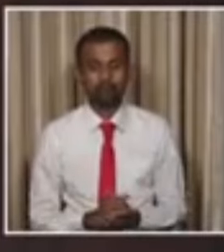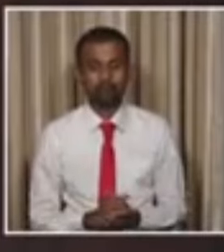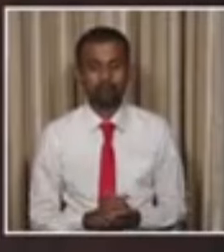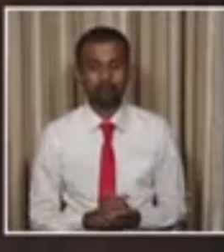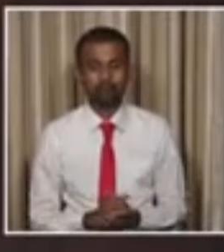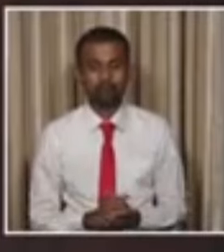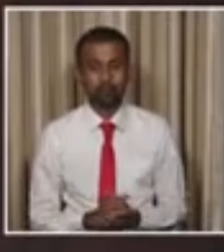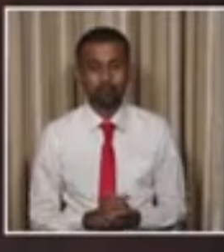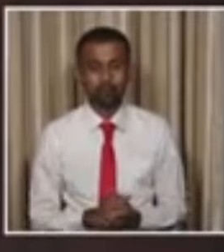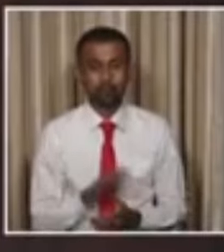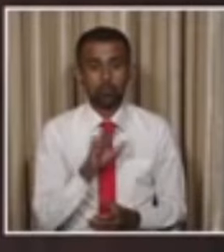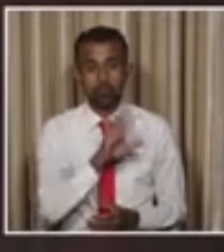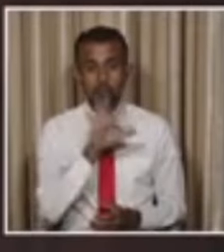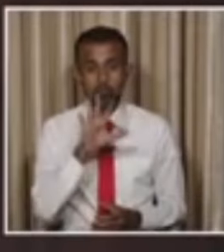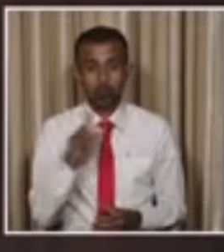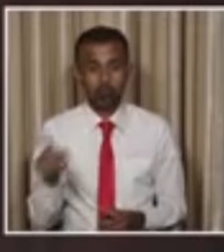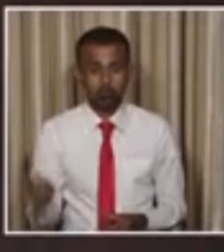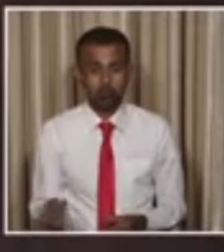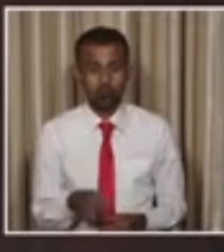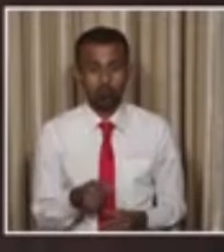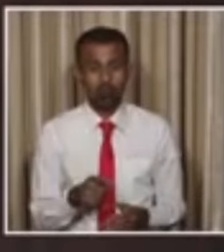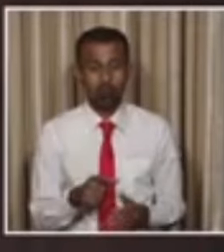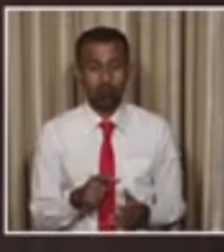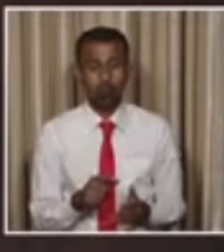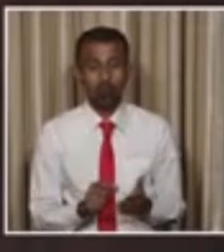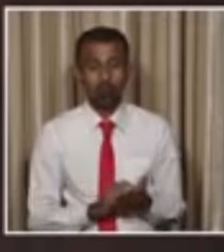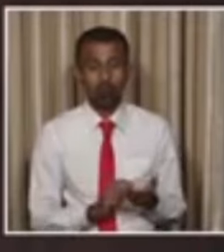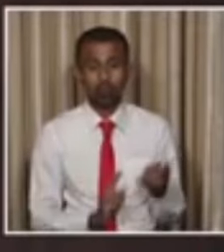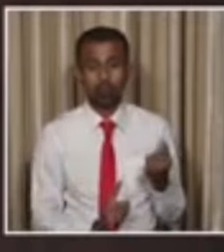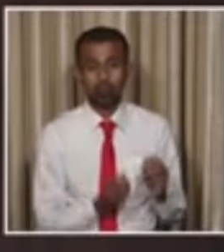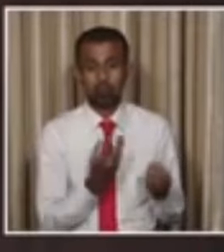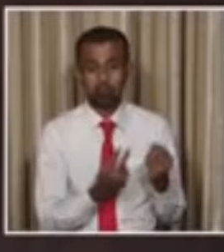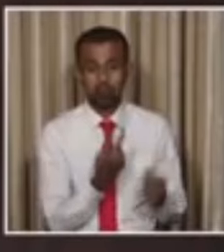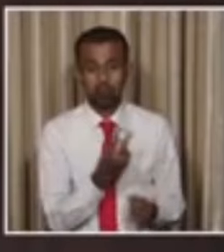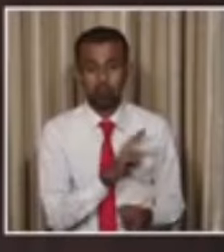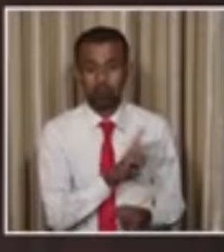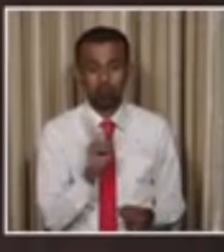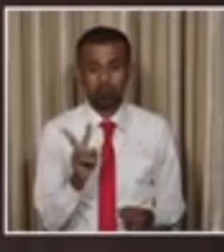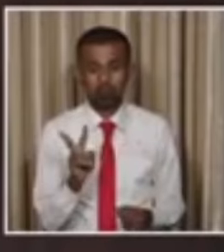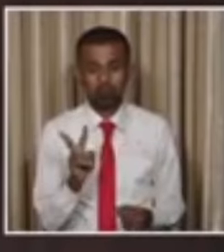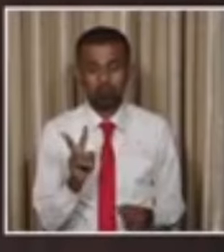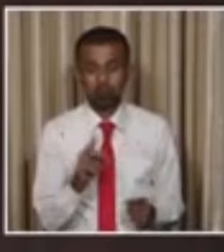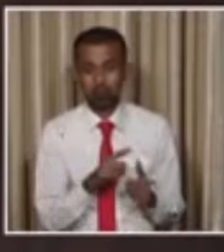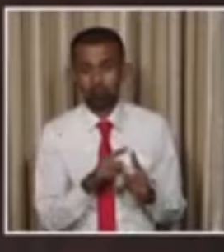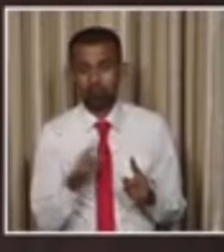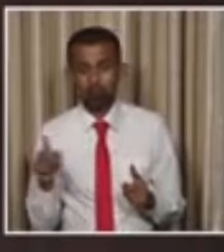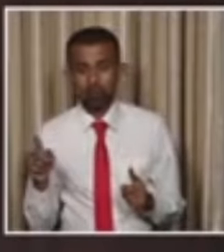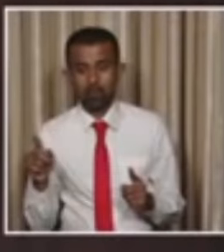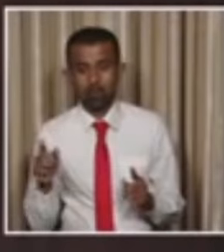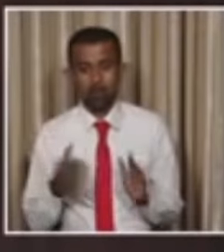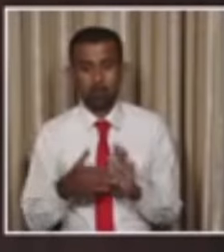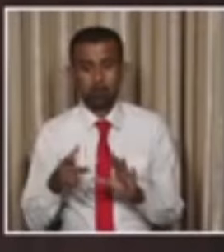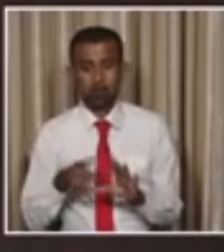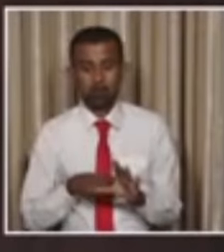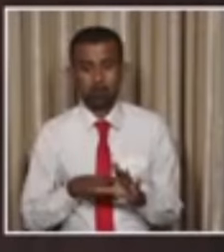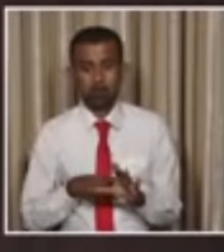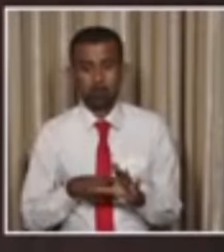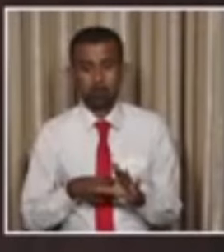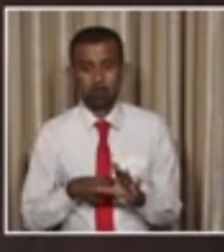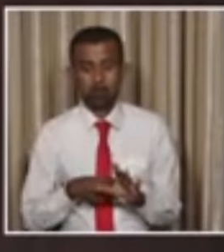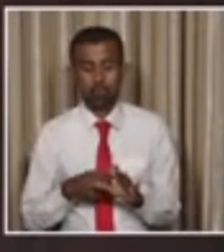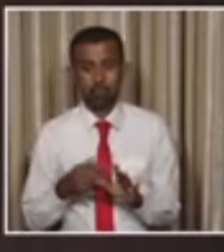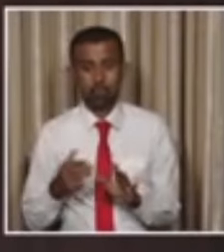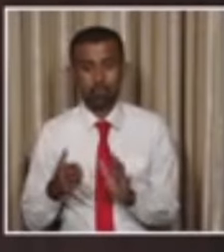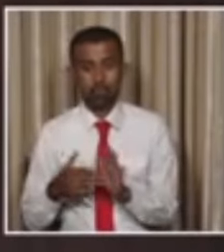55 වතාවක් ලොටරි ඩ්‍රෝ සදින්න බැරුව හිටියා 2022 ඉඳලා මැයි 2022